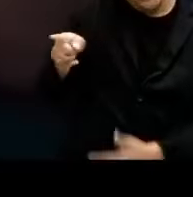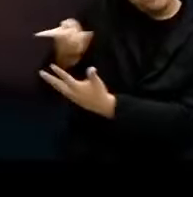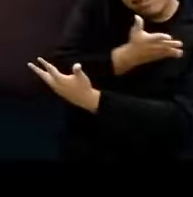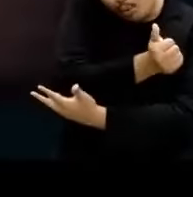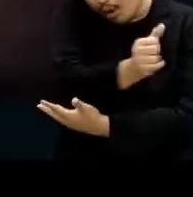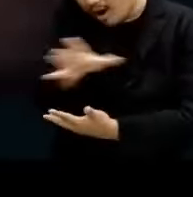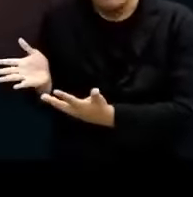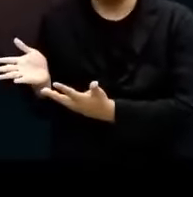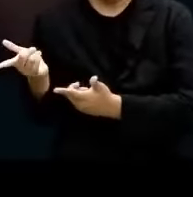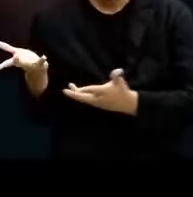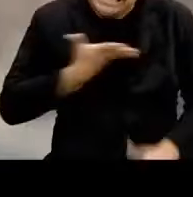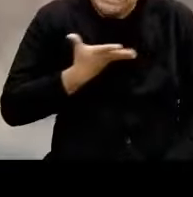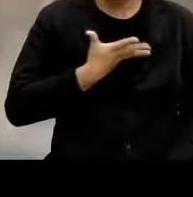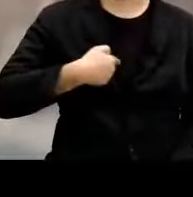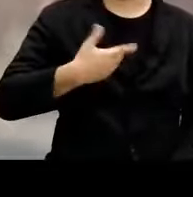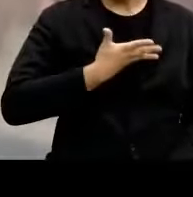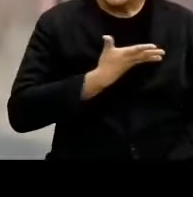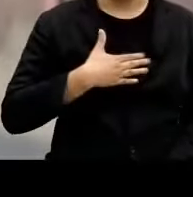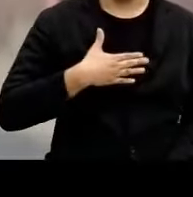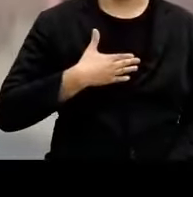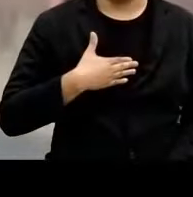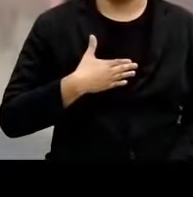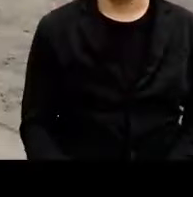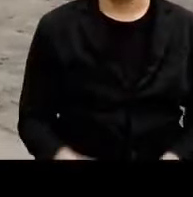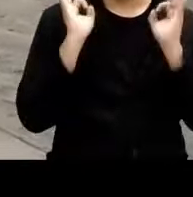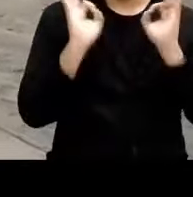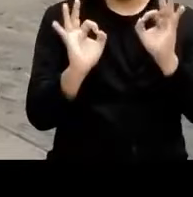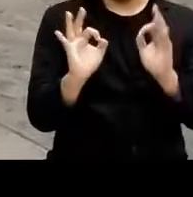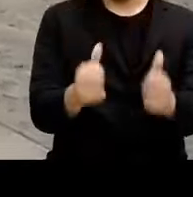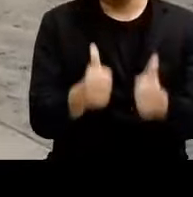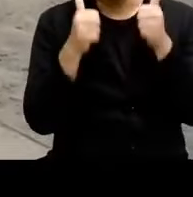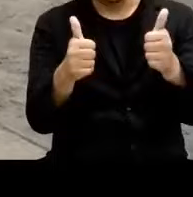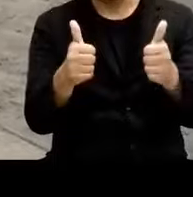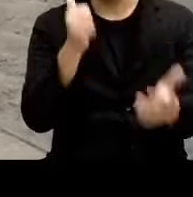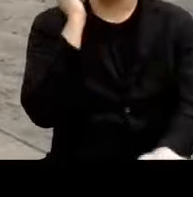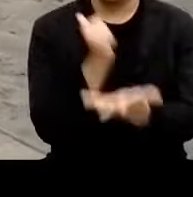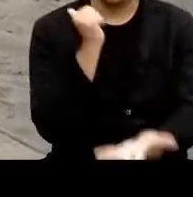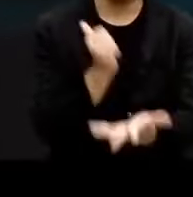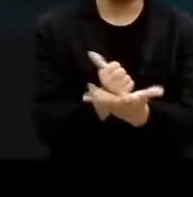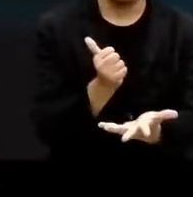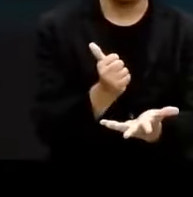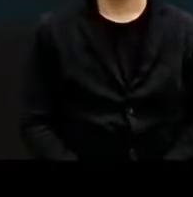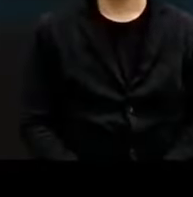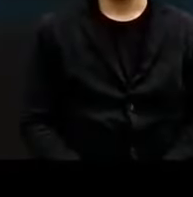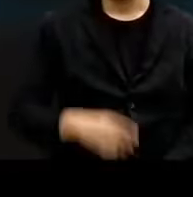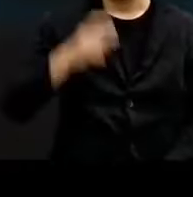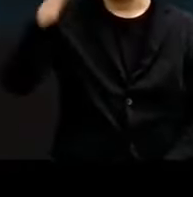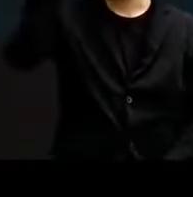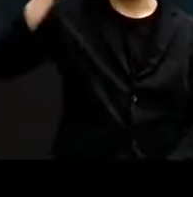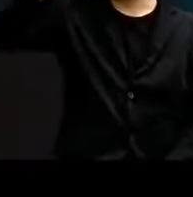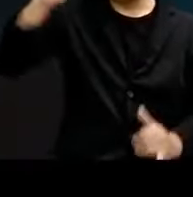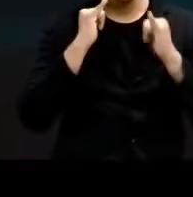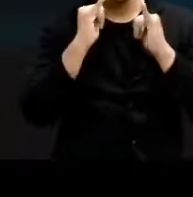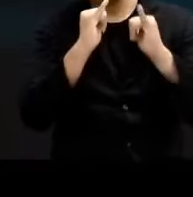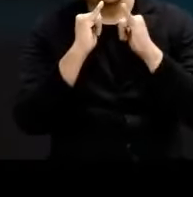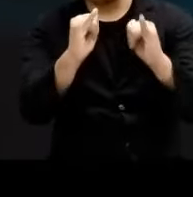Nah, ini hal yang paling saya inginkan. Pendidikan seharusnya ideal.